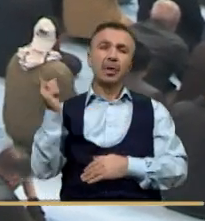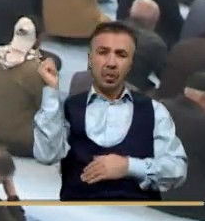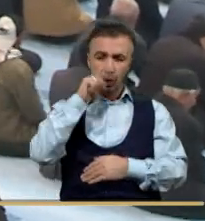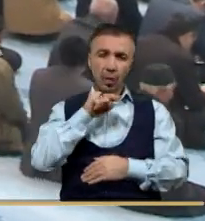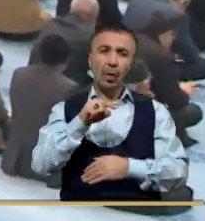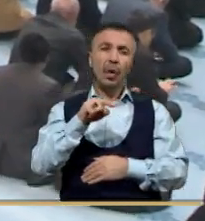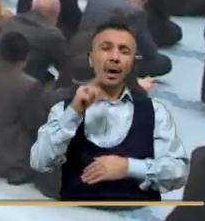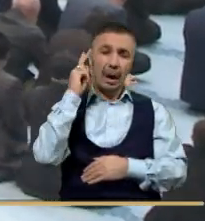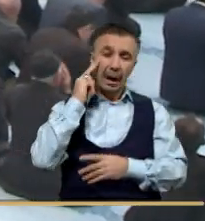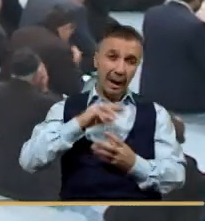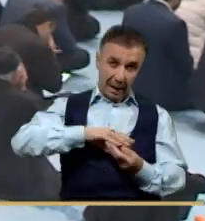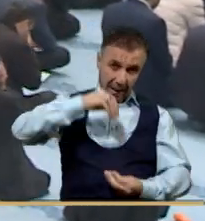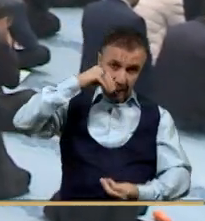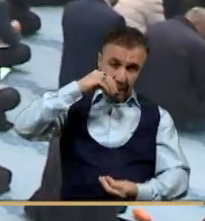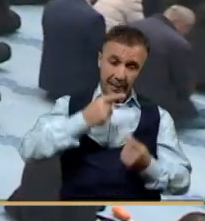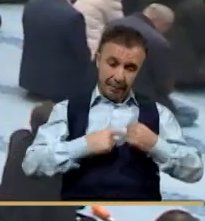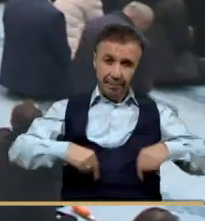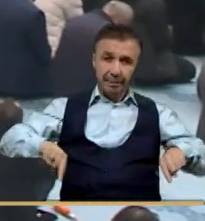ahlaka bizler bu